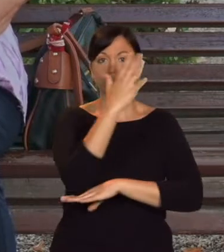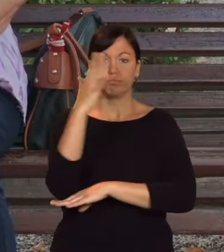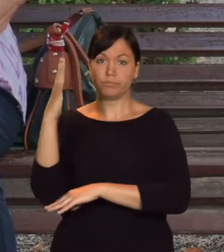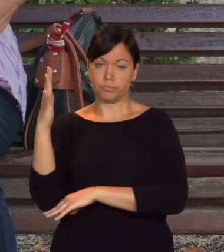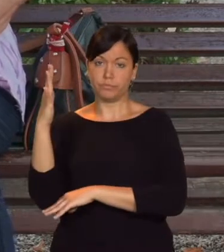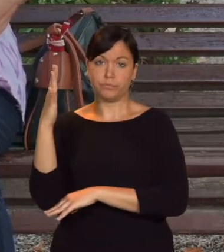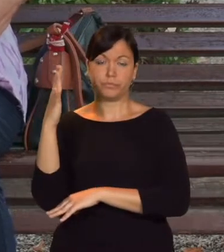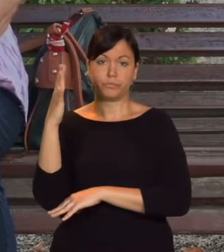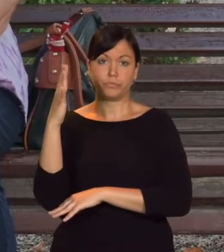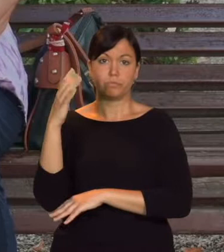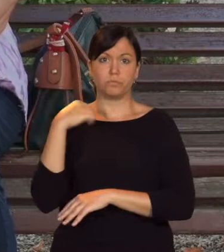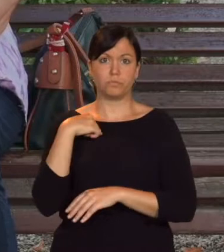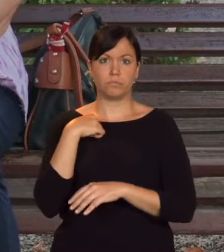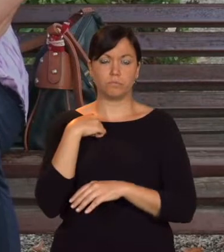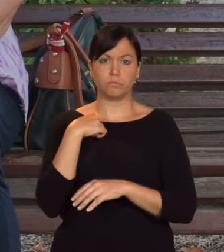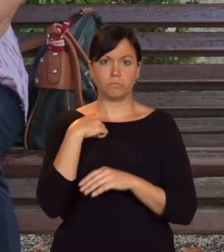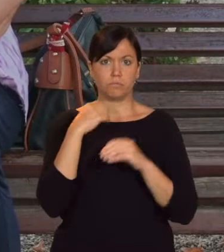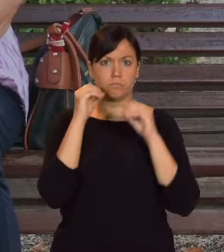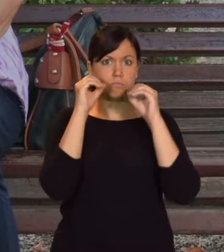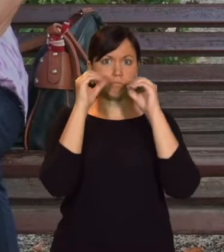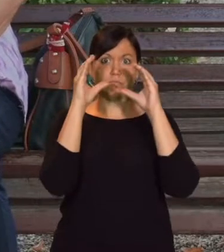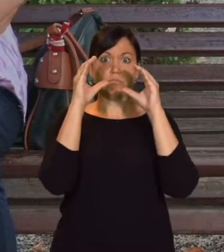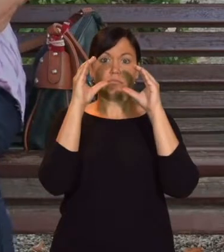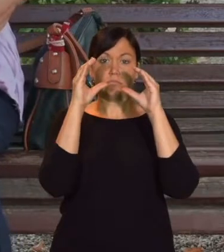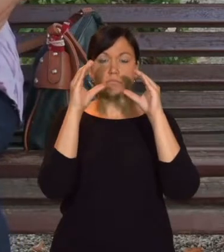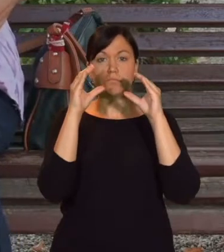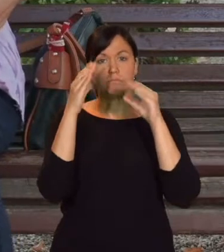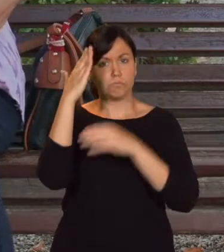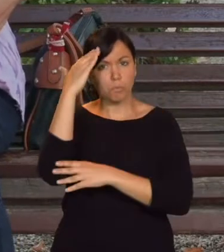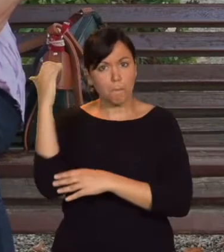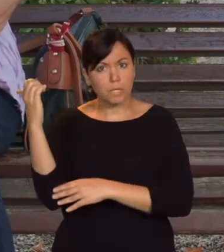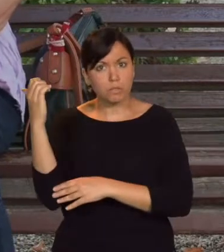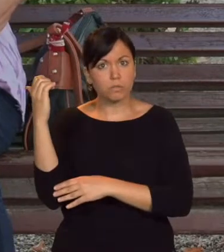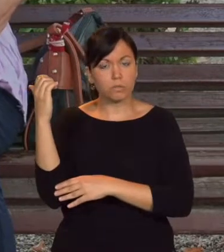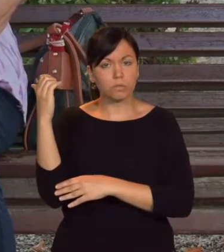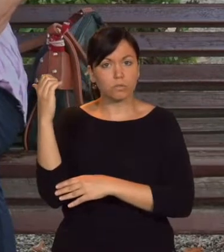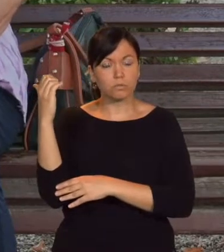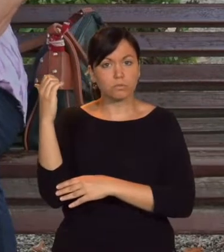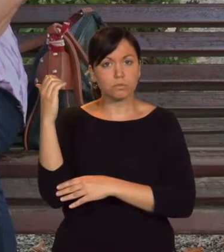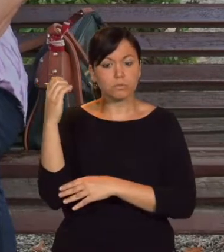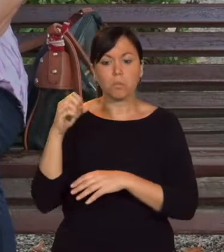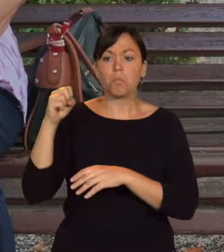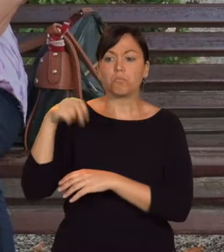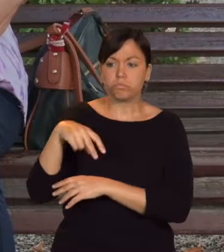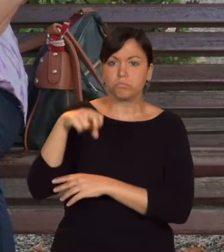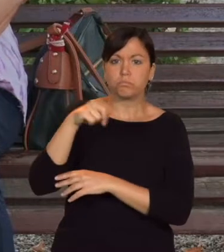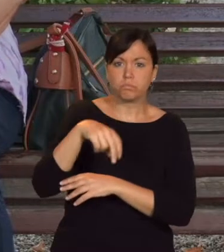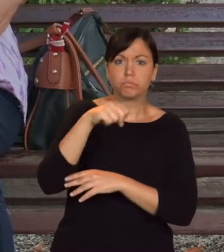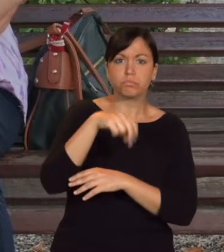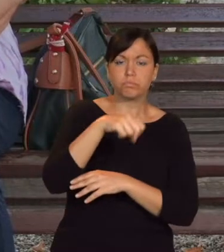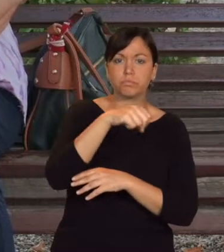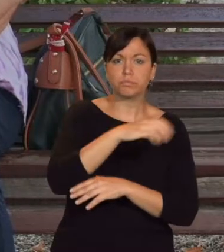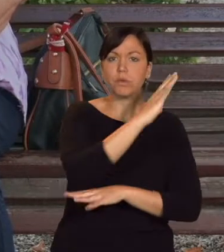bosc que em va impactar moltíssim, perquè vam estar caminant amb